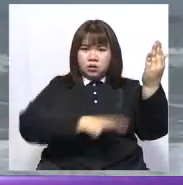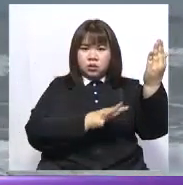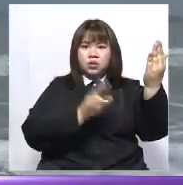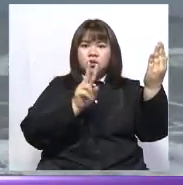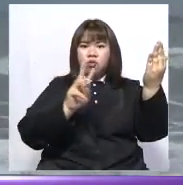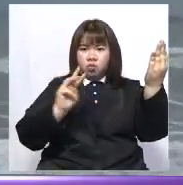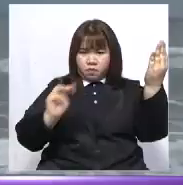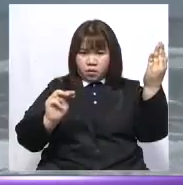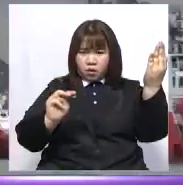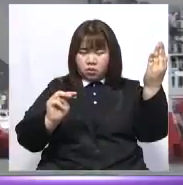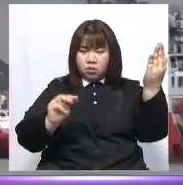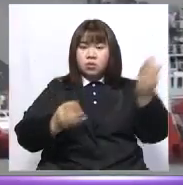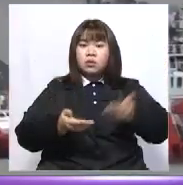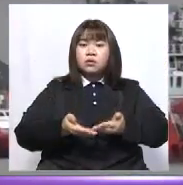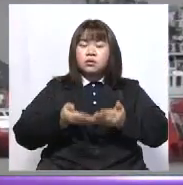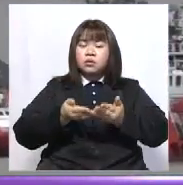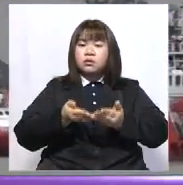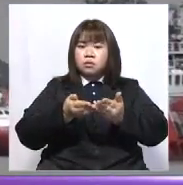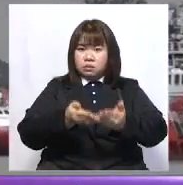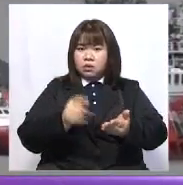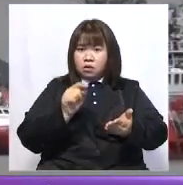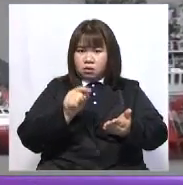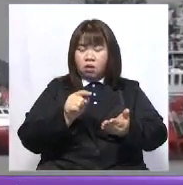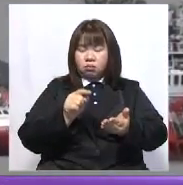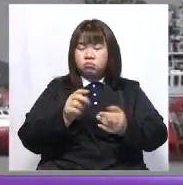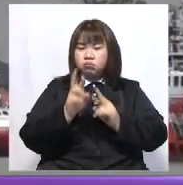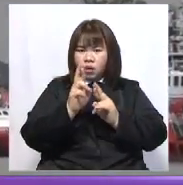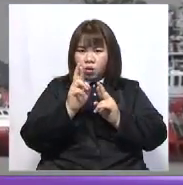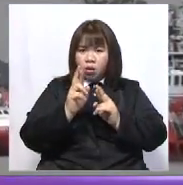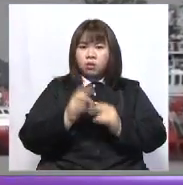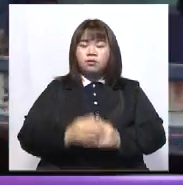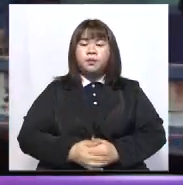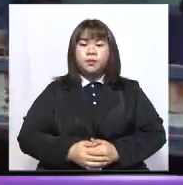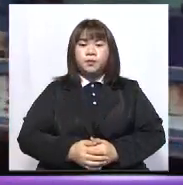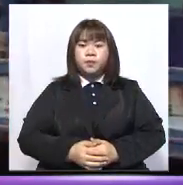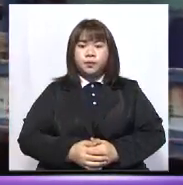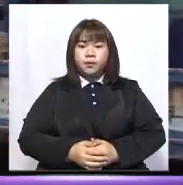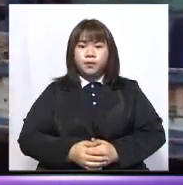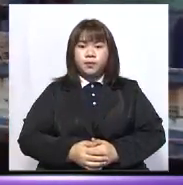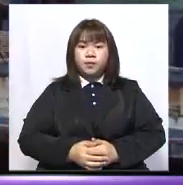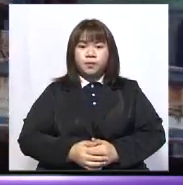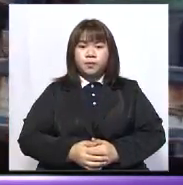เมตรนะคะขอให้ชาวเรือบริเวณดังกล่าวนั้นเดินเรือด้วยความระมัดระวังอีกด้วยค่ะ